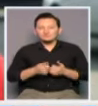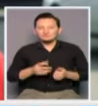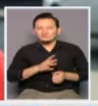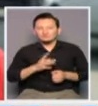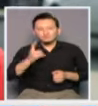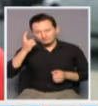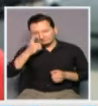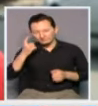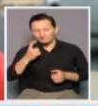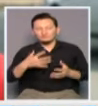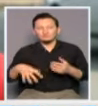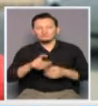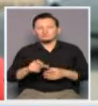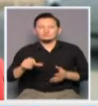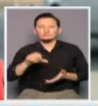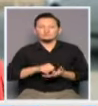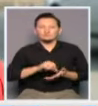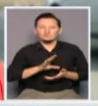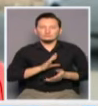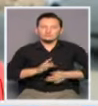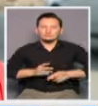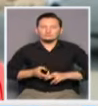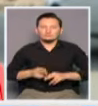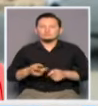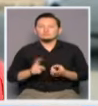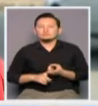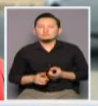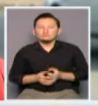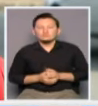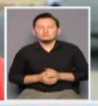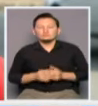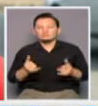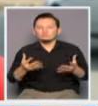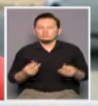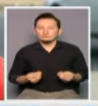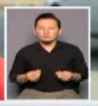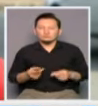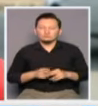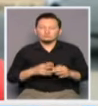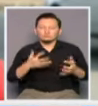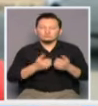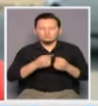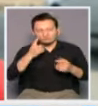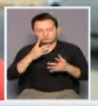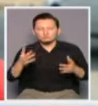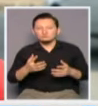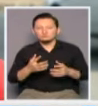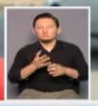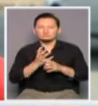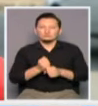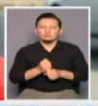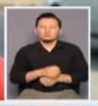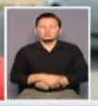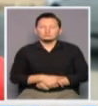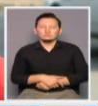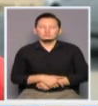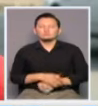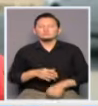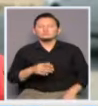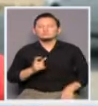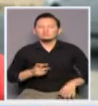мас жүргізушілердің қатысуымен орын алған болса, биыл мұндай жол апаттарының саны бірге қысқарып отыр, және